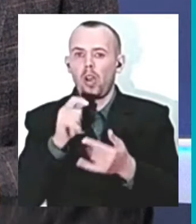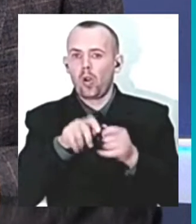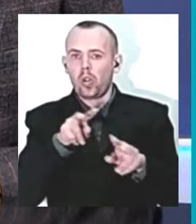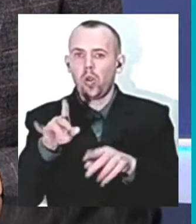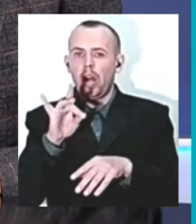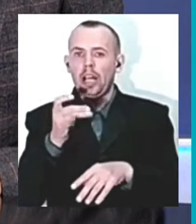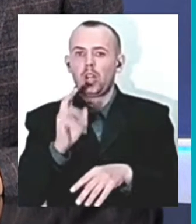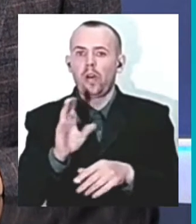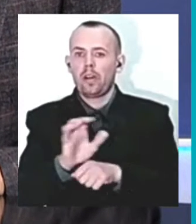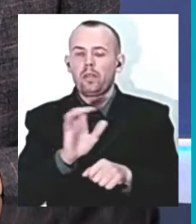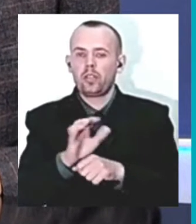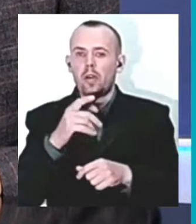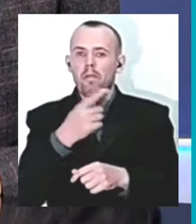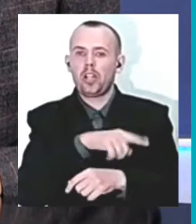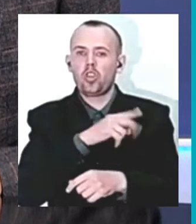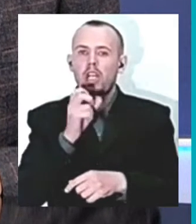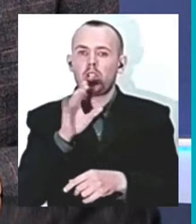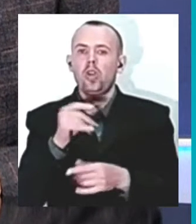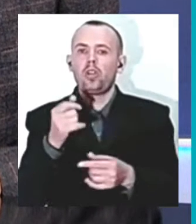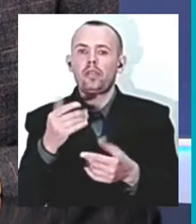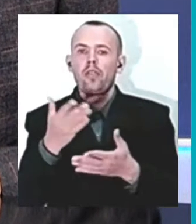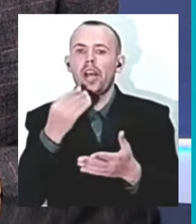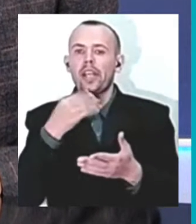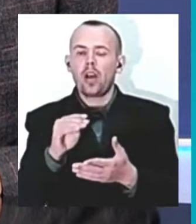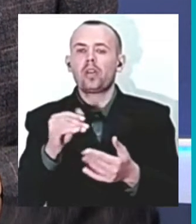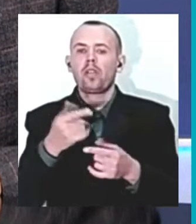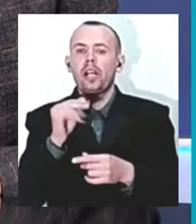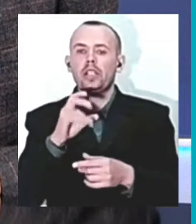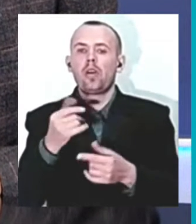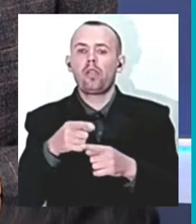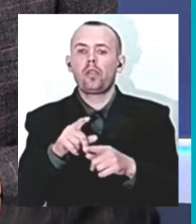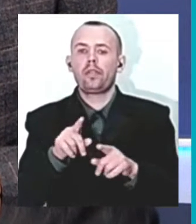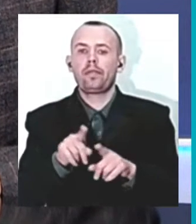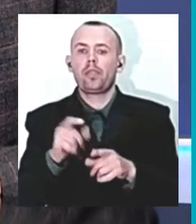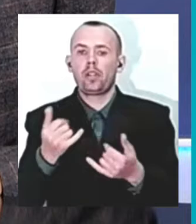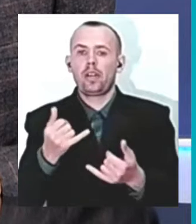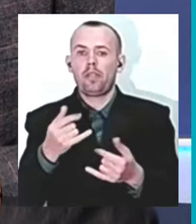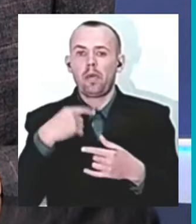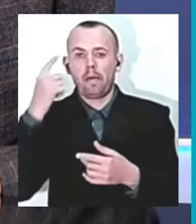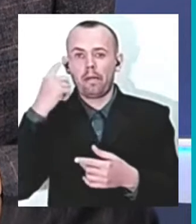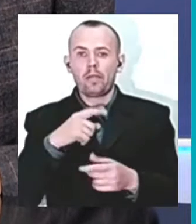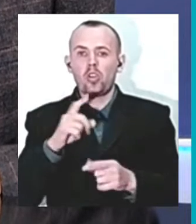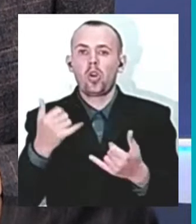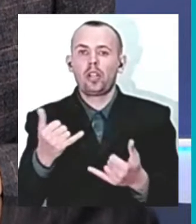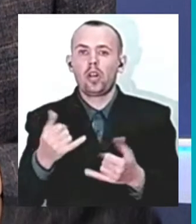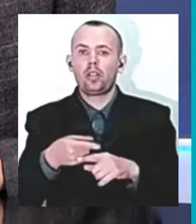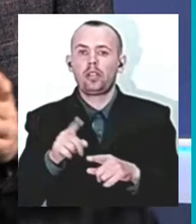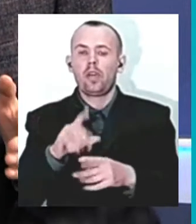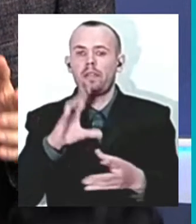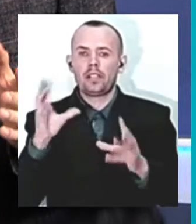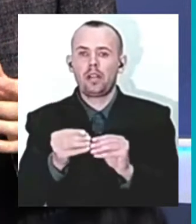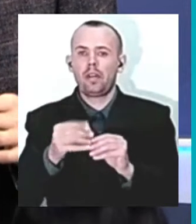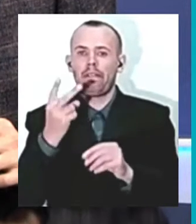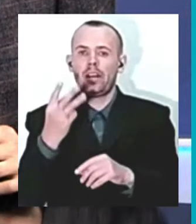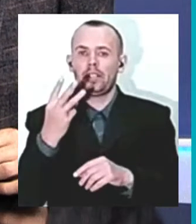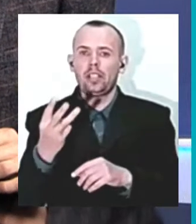медичного кисню, за те, в якій якості цей кисень. І ось на наш запит в даному органі повідомили, що наразі в країні загалом діє 23